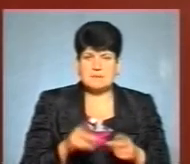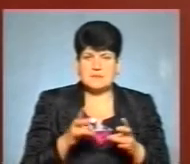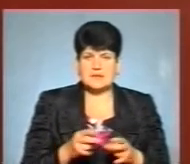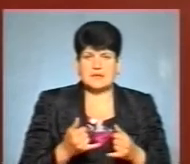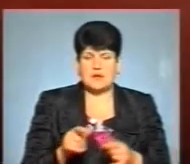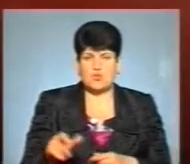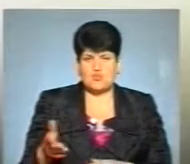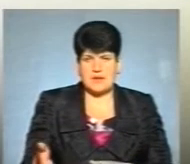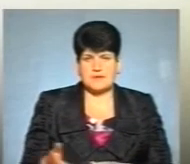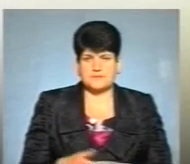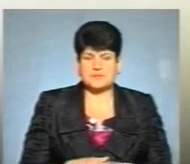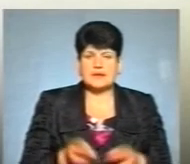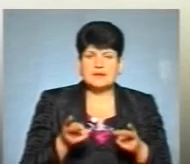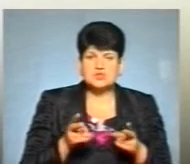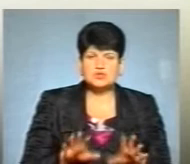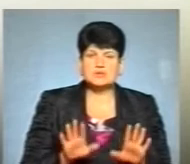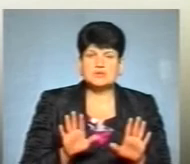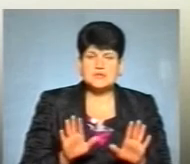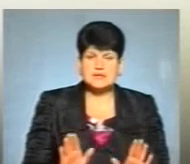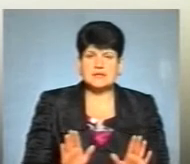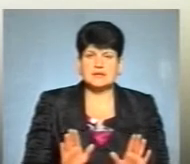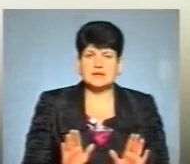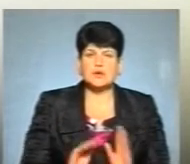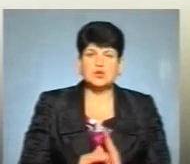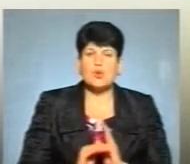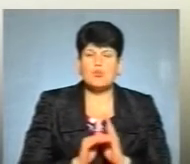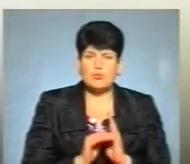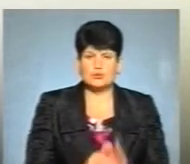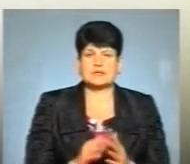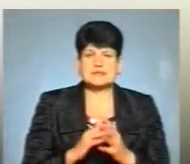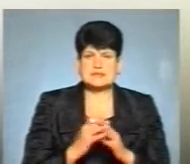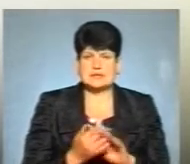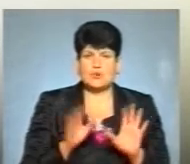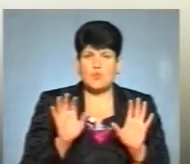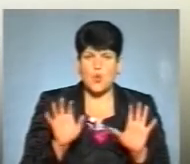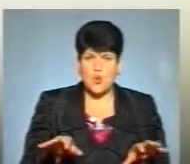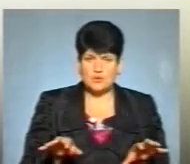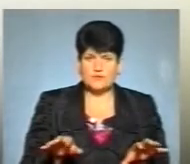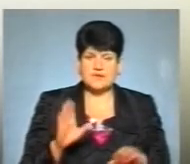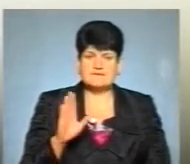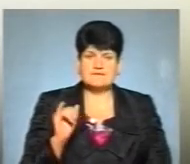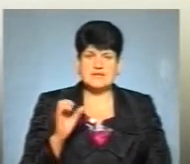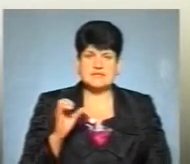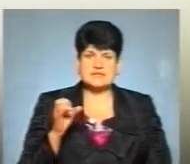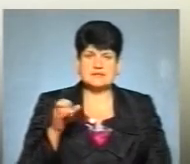людей. І залишилося тільки допомогти сільському голові Вістря,